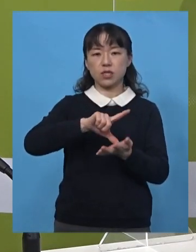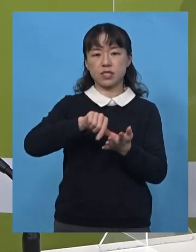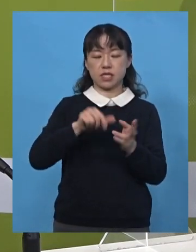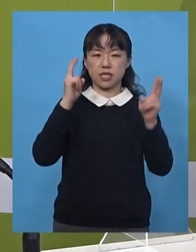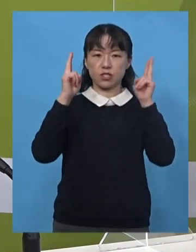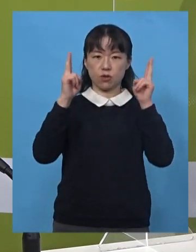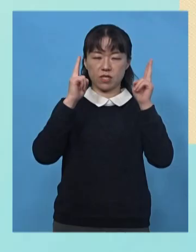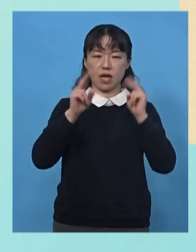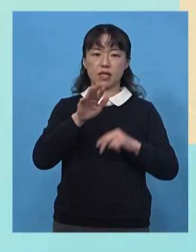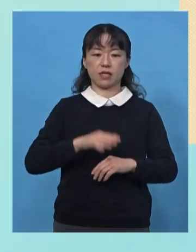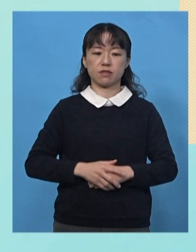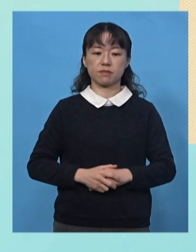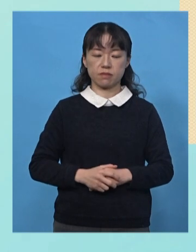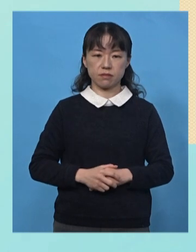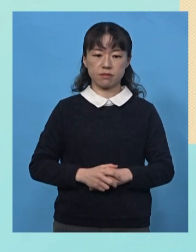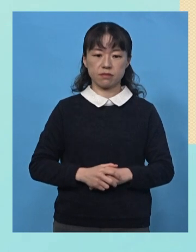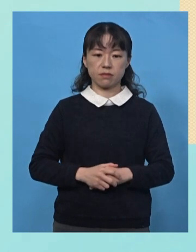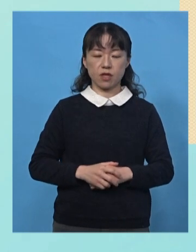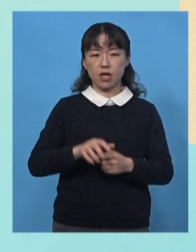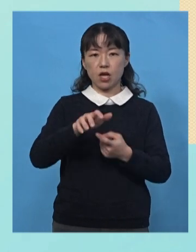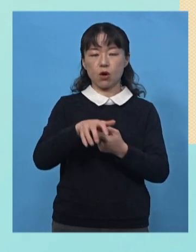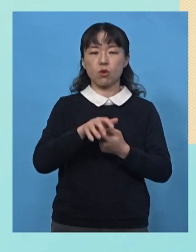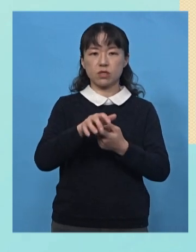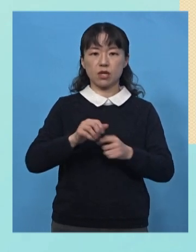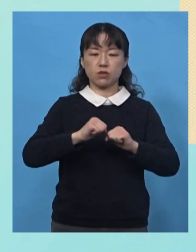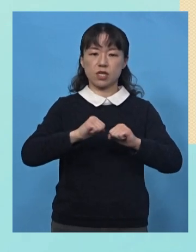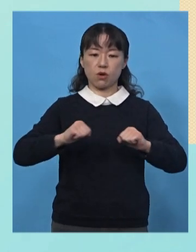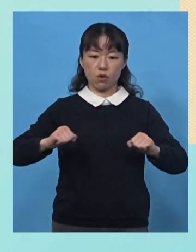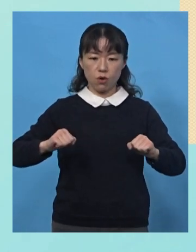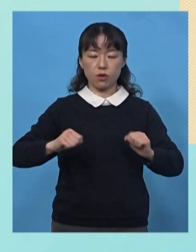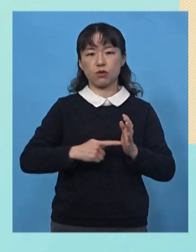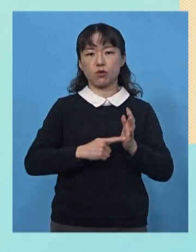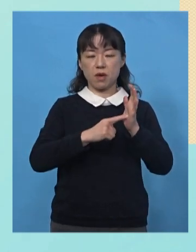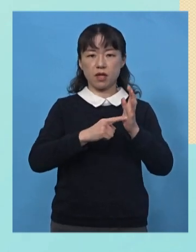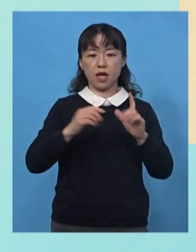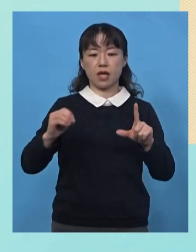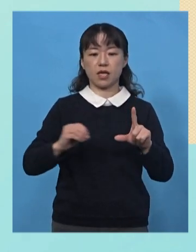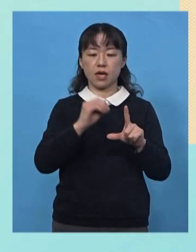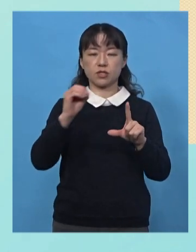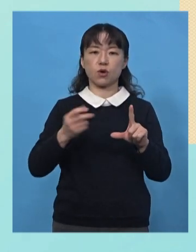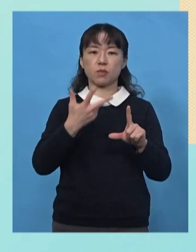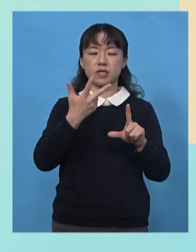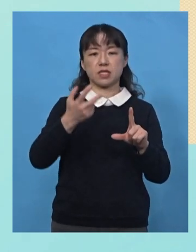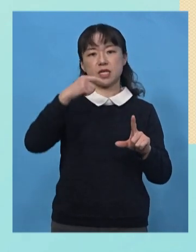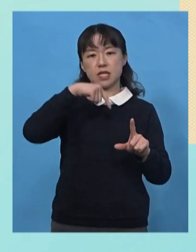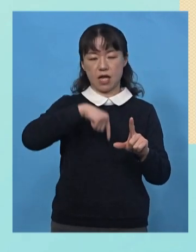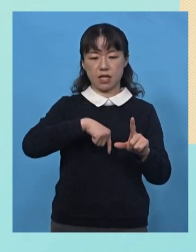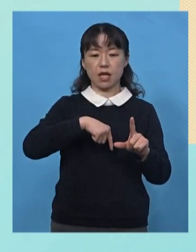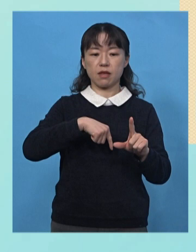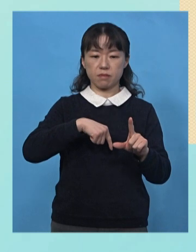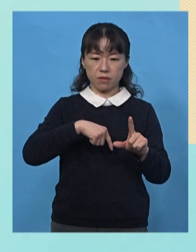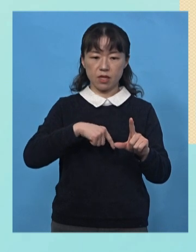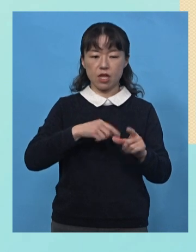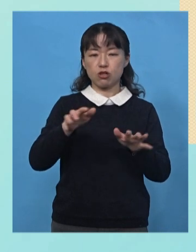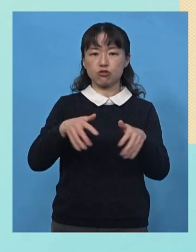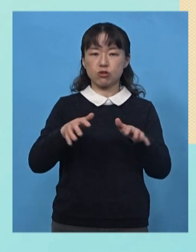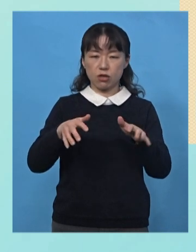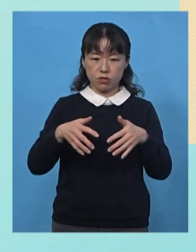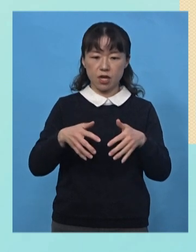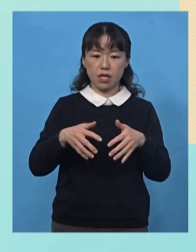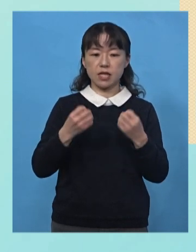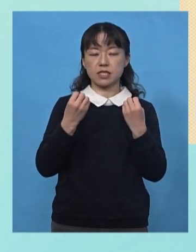い、 近畿随一の耕作面積を誇る東近江市内で収穫